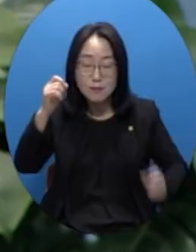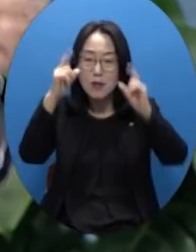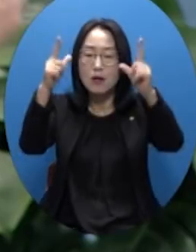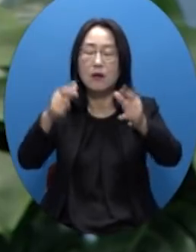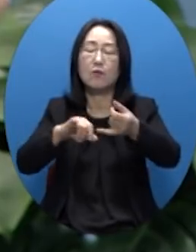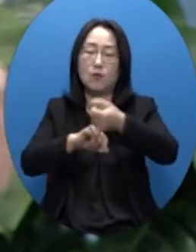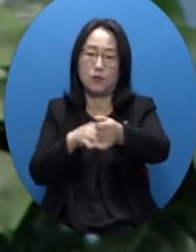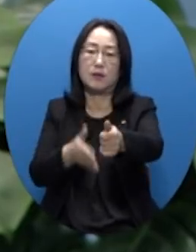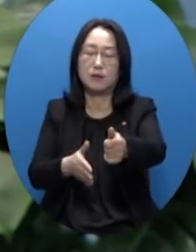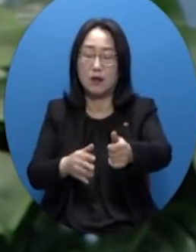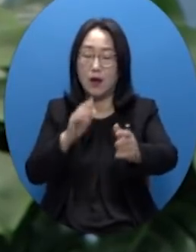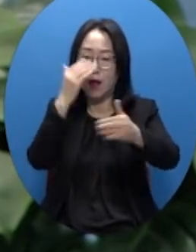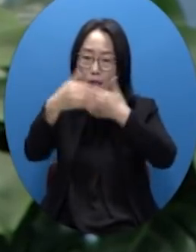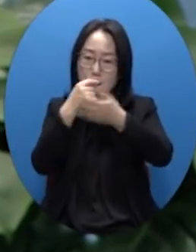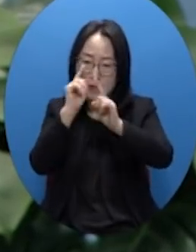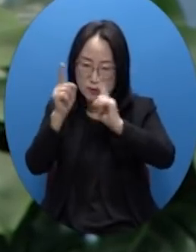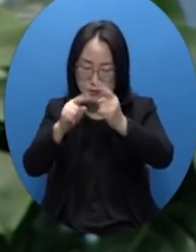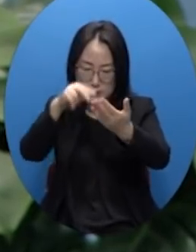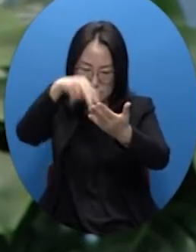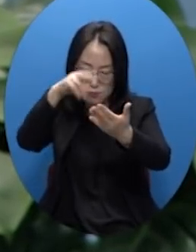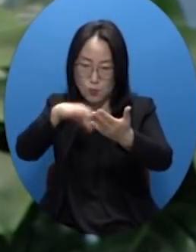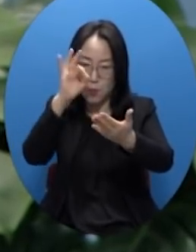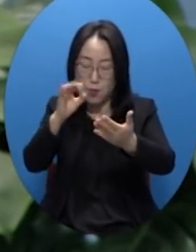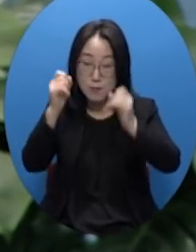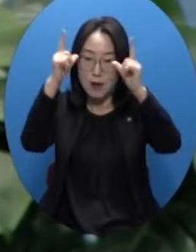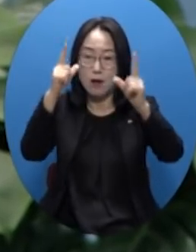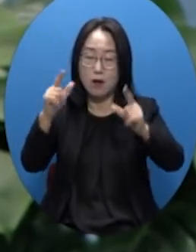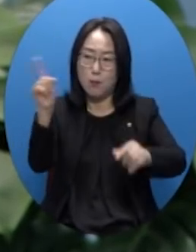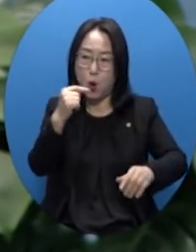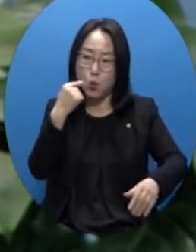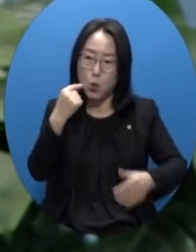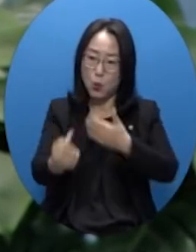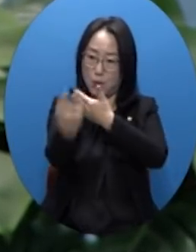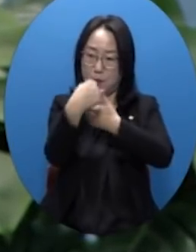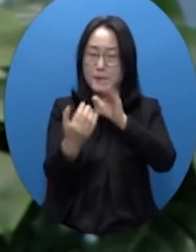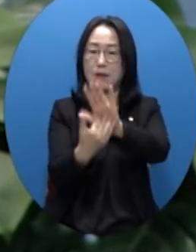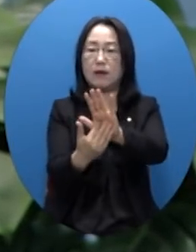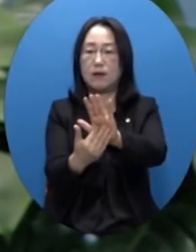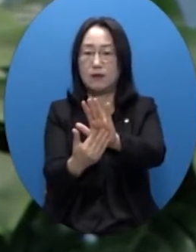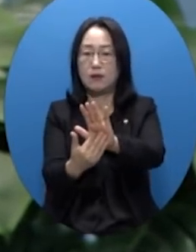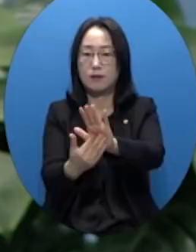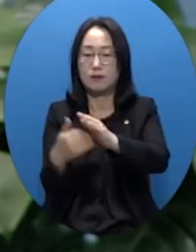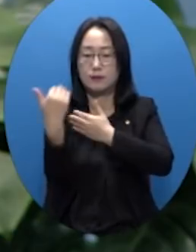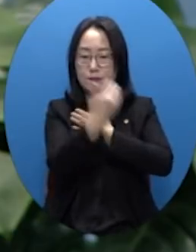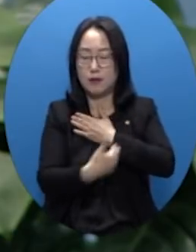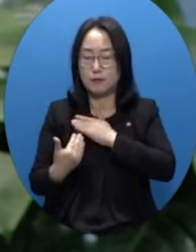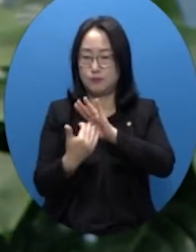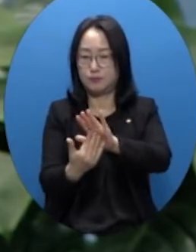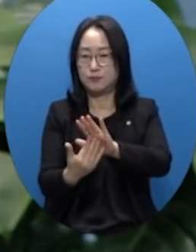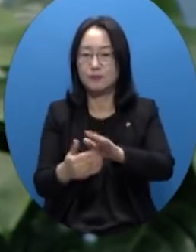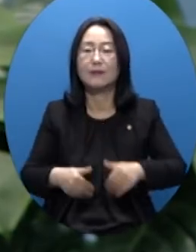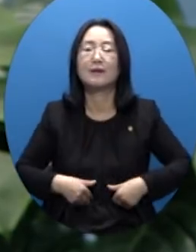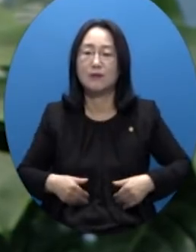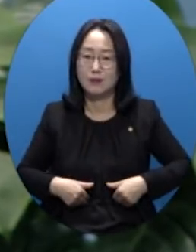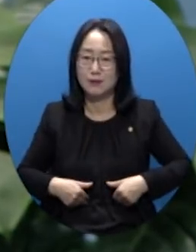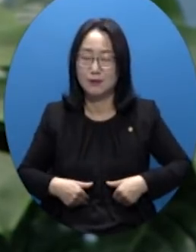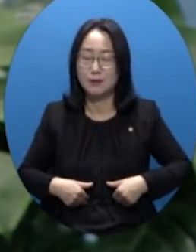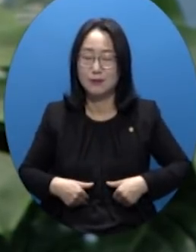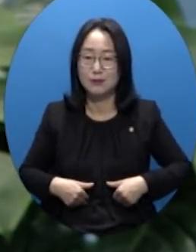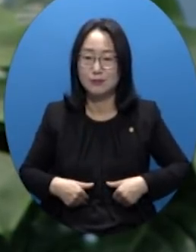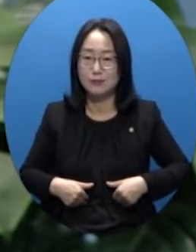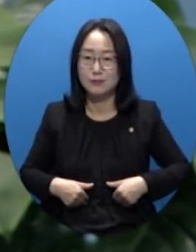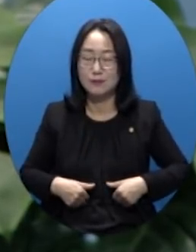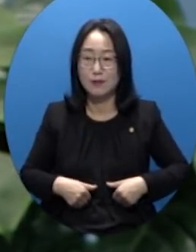말씀 5 쌓기 더 깨어 있어서 어떤 독이 우리 마음을 들어오지 못하도록 우리 자신을 방어해야 되는 것입니다 어쩌다